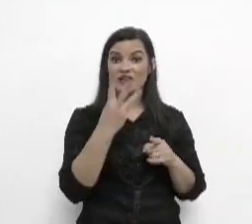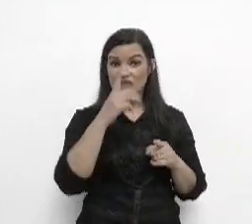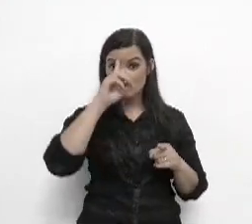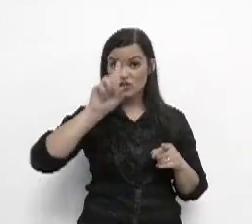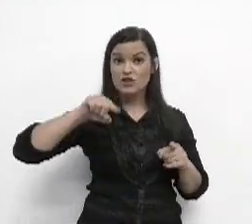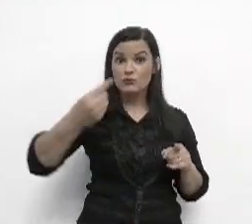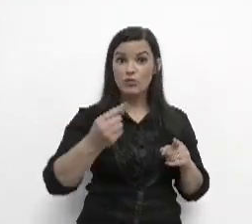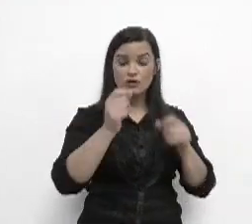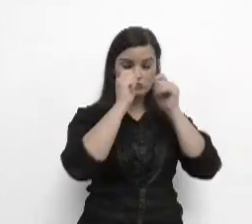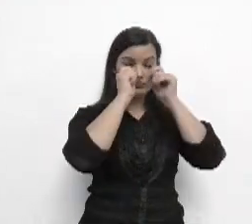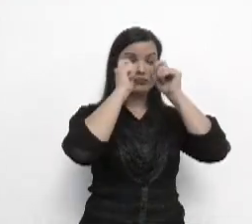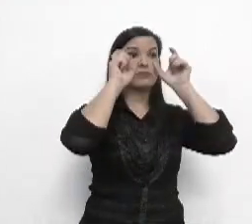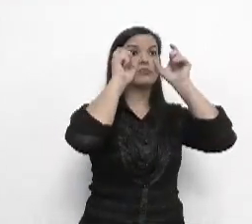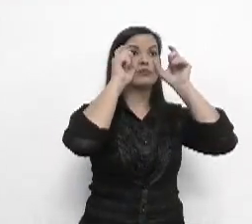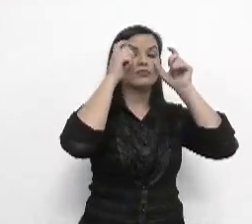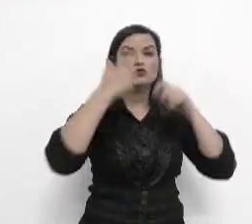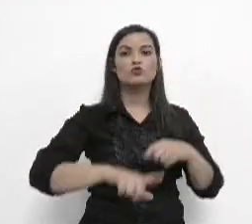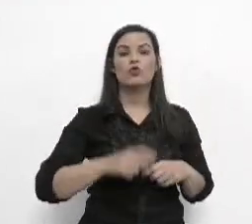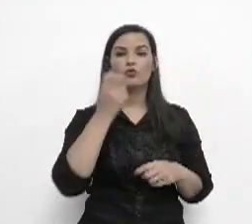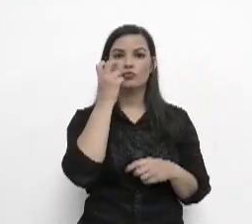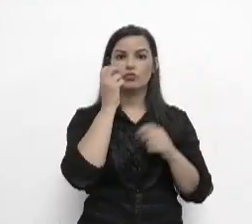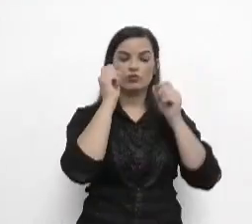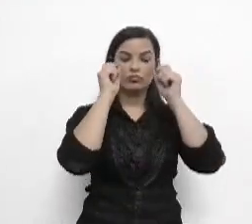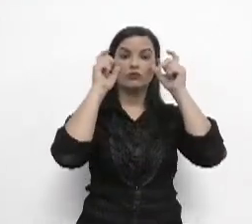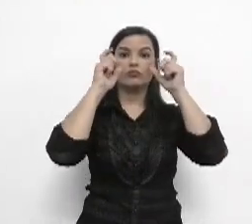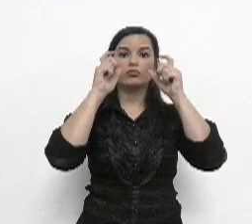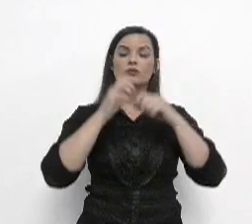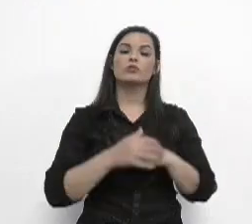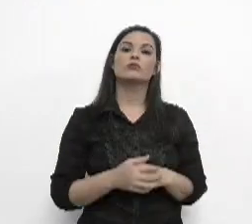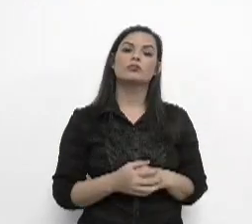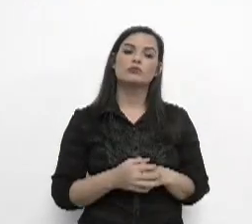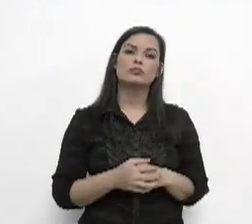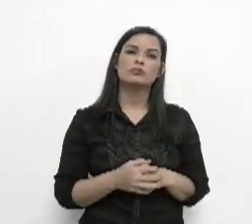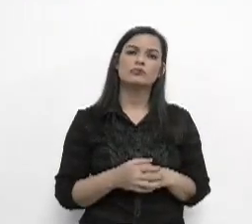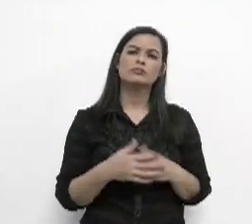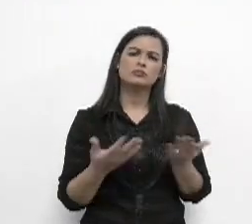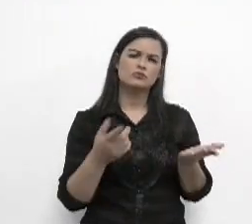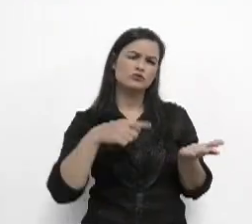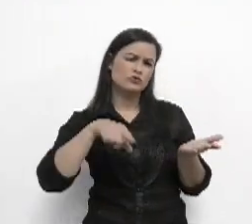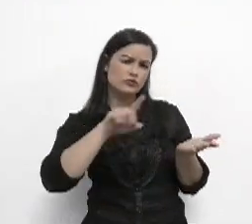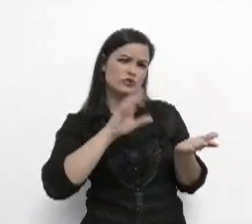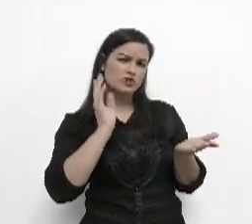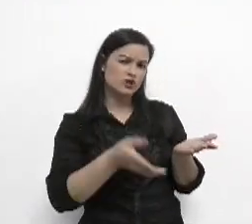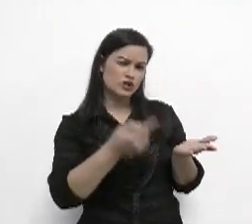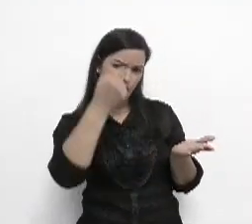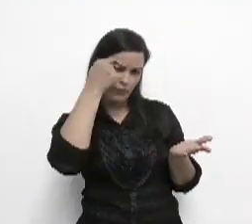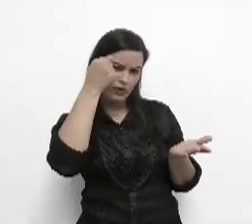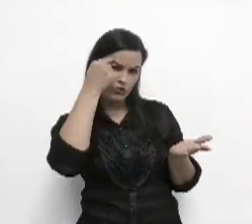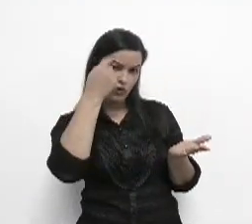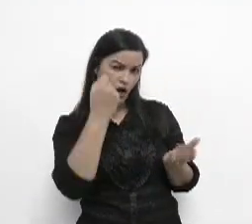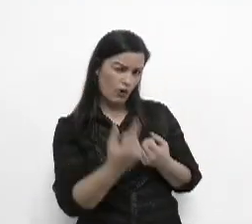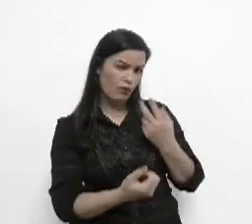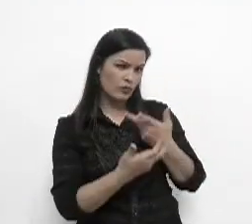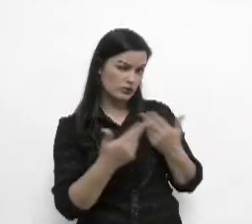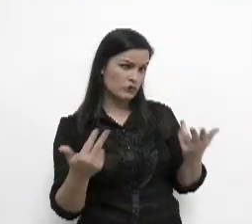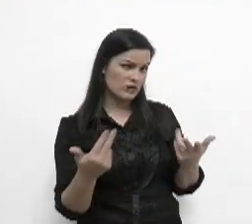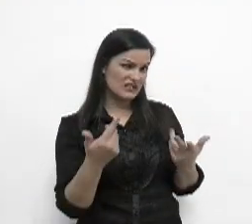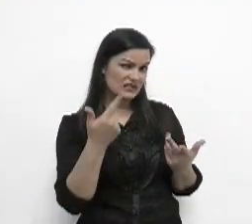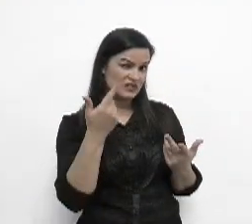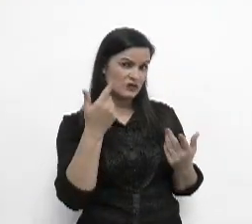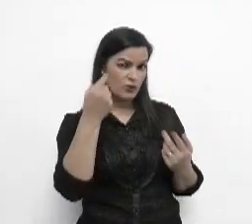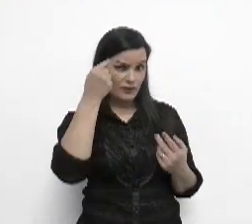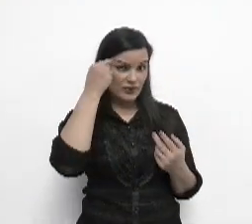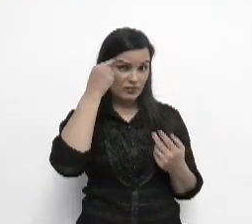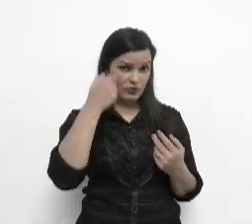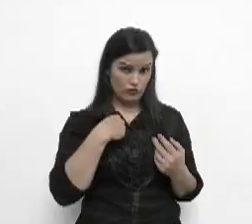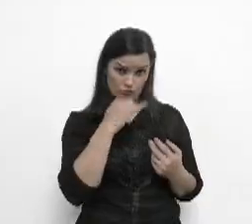abrir os seus olhos. 여러분 우리가 성경을 읽을 때 이 점을 주목해 보셨습니까? Vocês já chegaram a focar em alguns pensamentos como este que eu